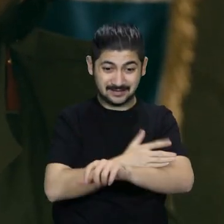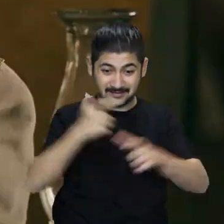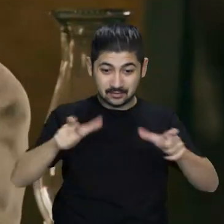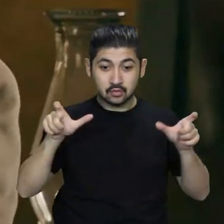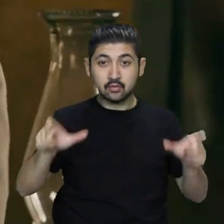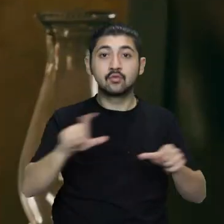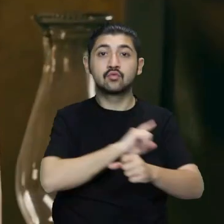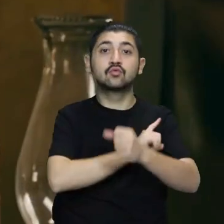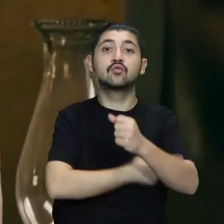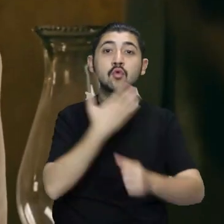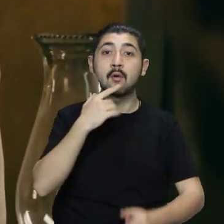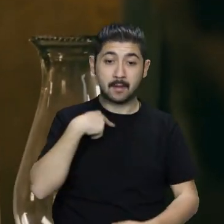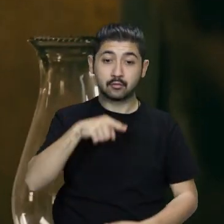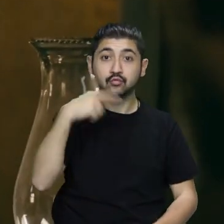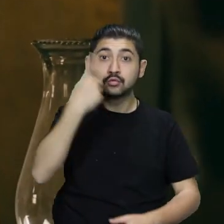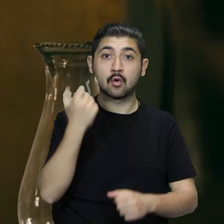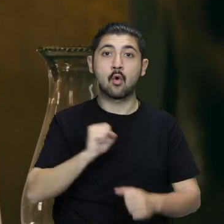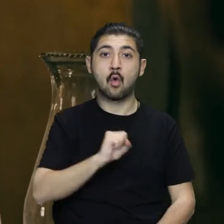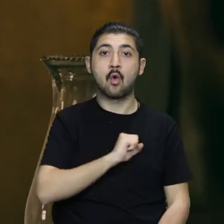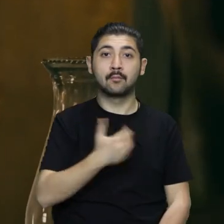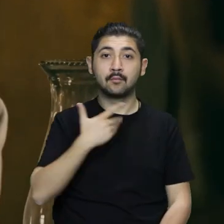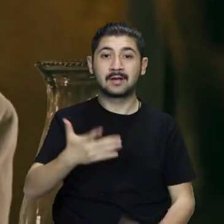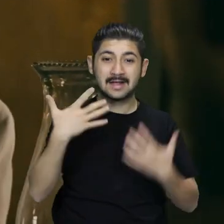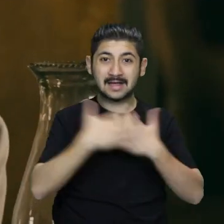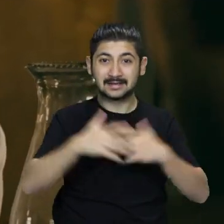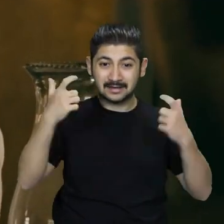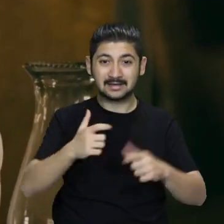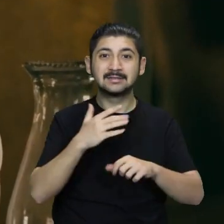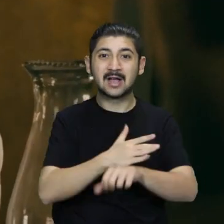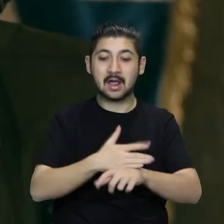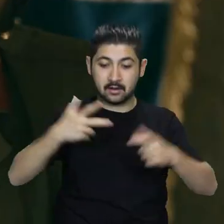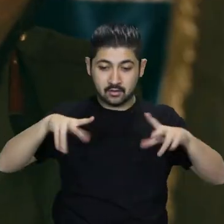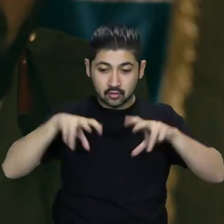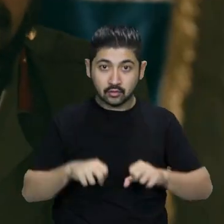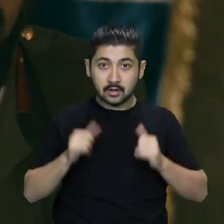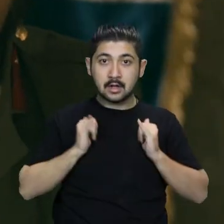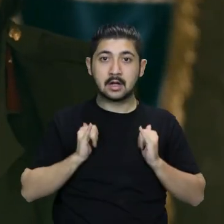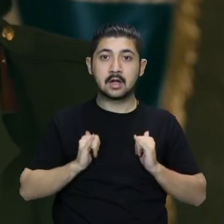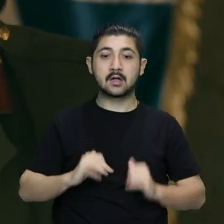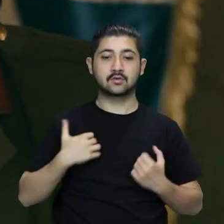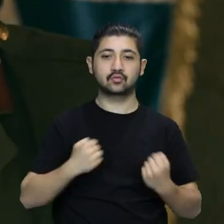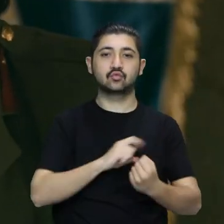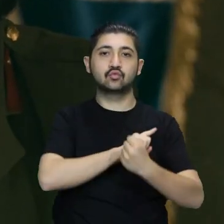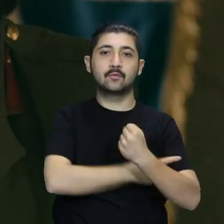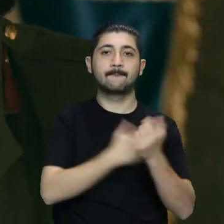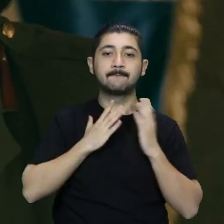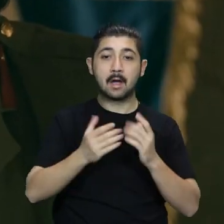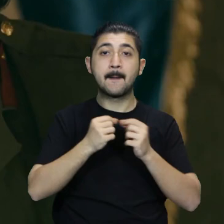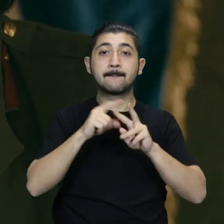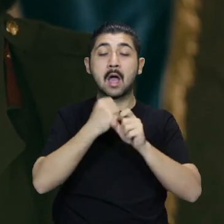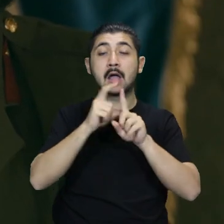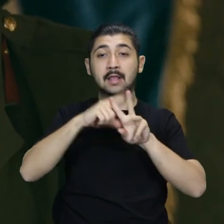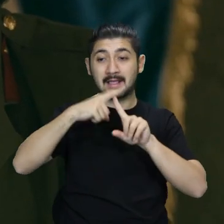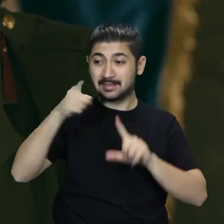artık. Ben de bu yüzden korkuyorum ya. Geceyi şehirde geçirip güç toplayacaklar. Hayır. Bağdat'a geri